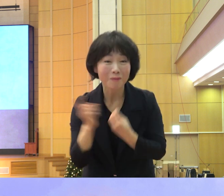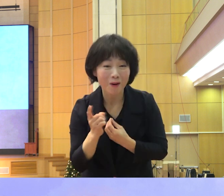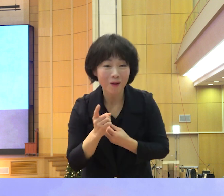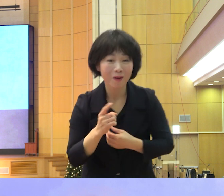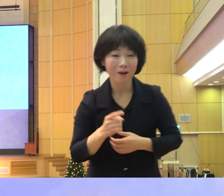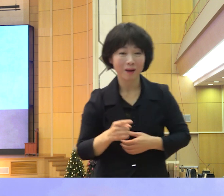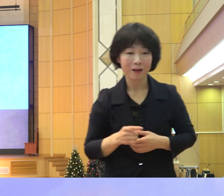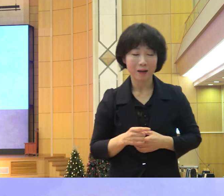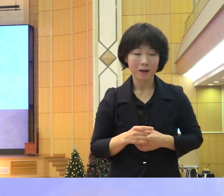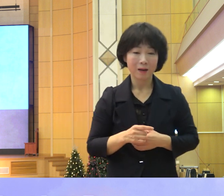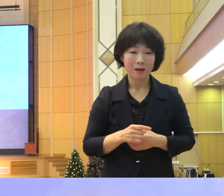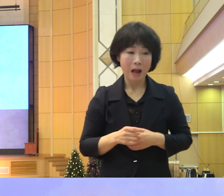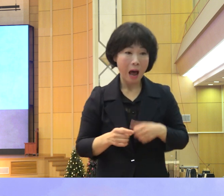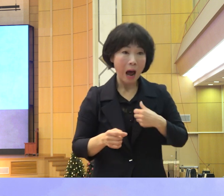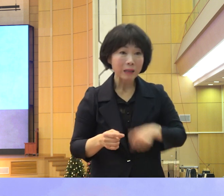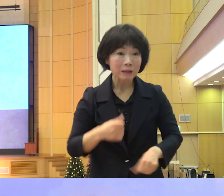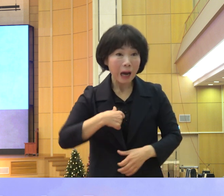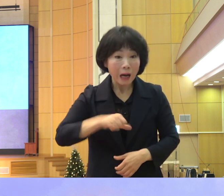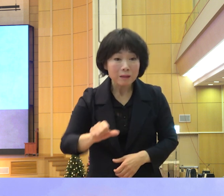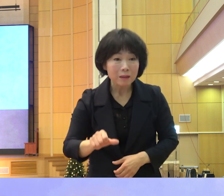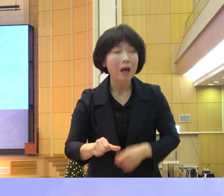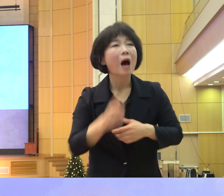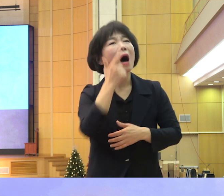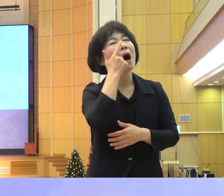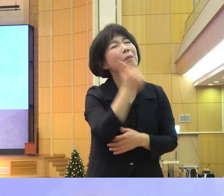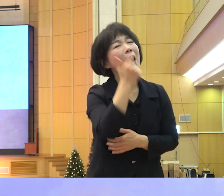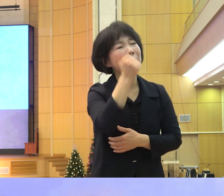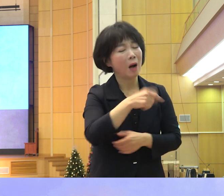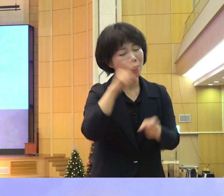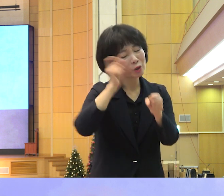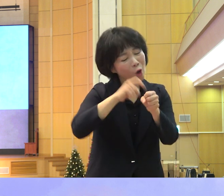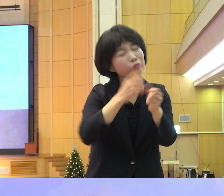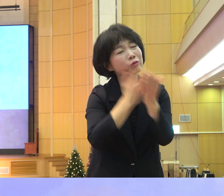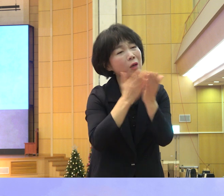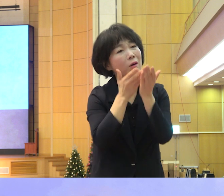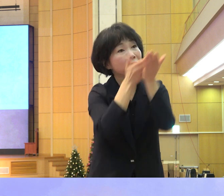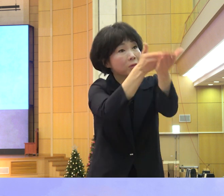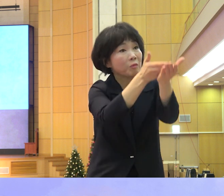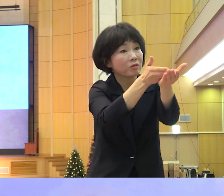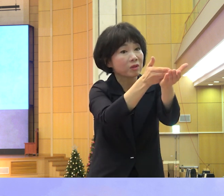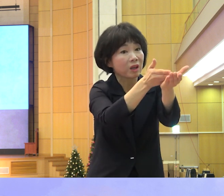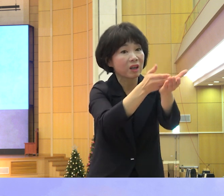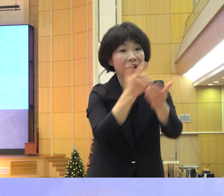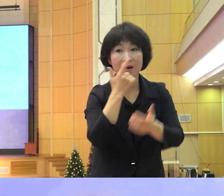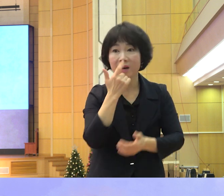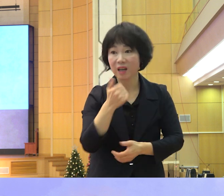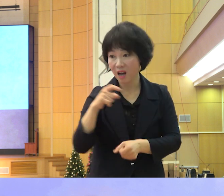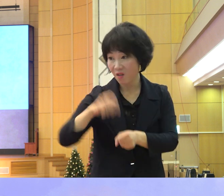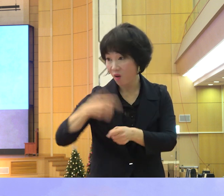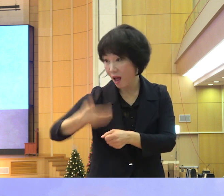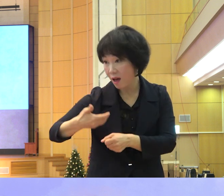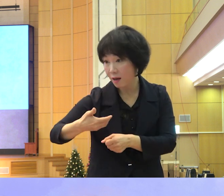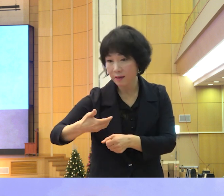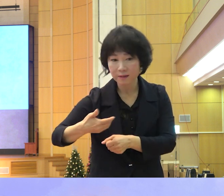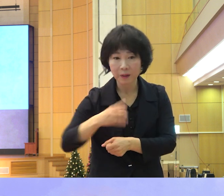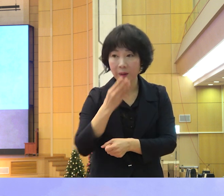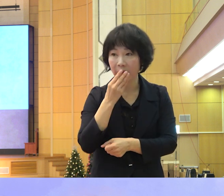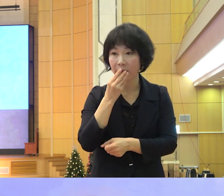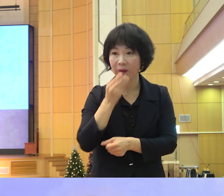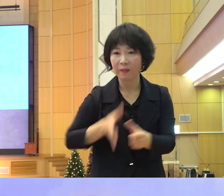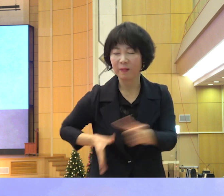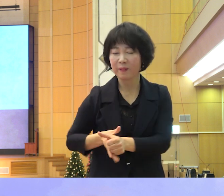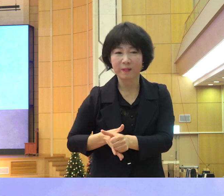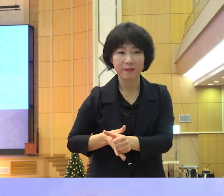아비에게 떡 달라고 할 때 돌 주겠느냐? 생선 달라고 할 때 뱀 주겠느냐? 아무리